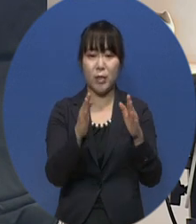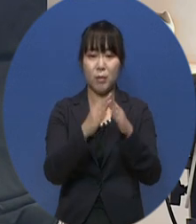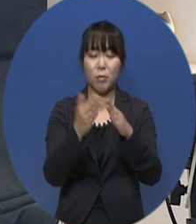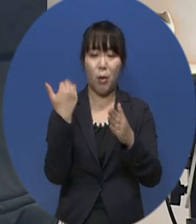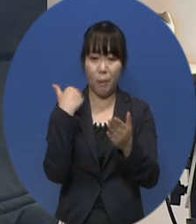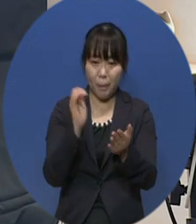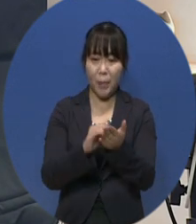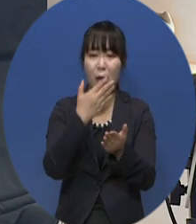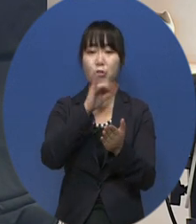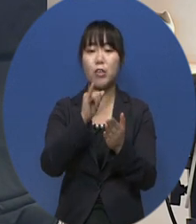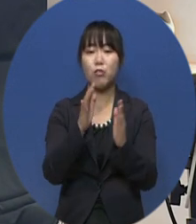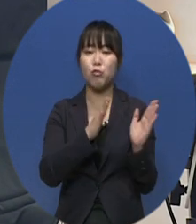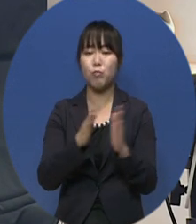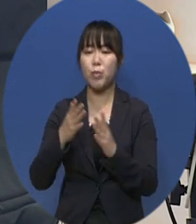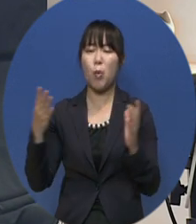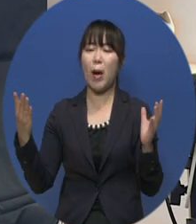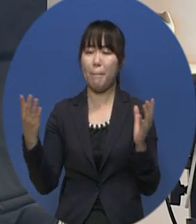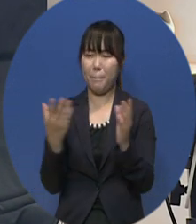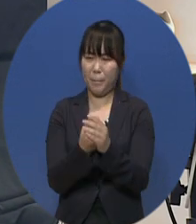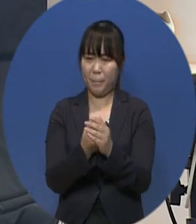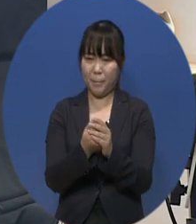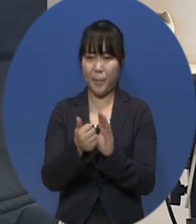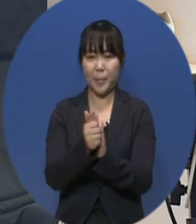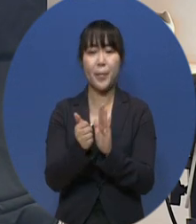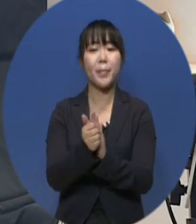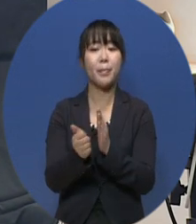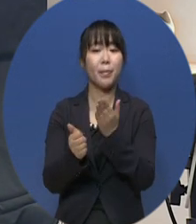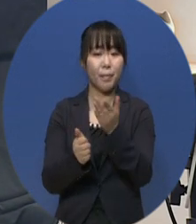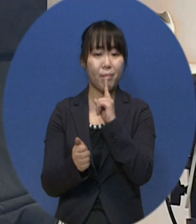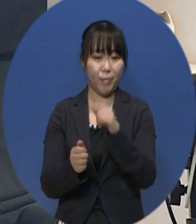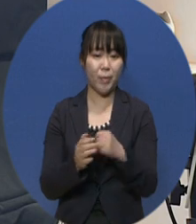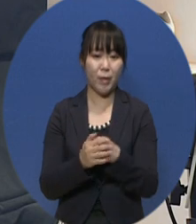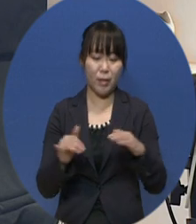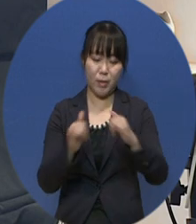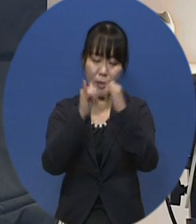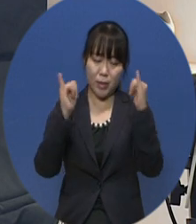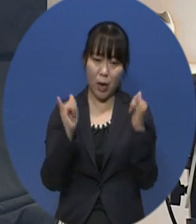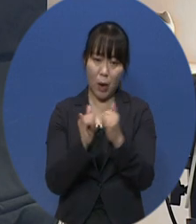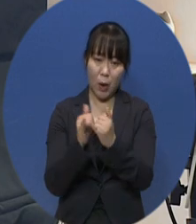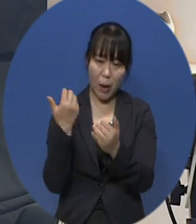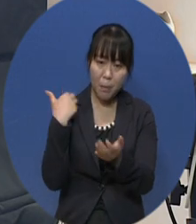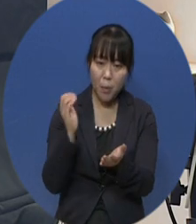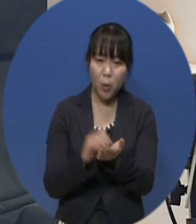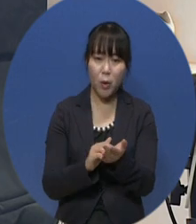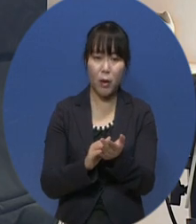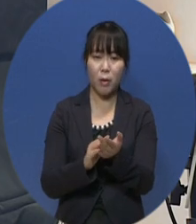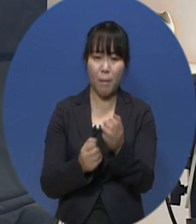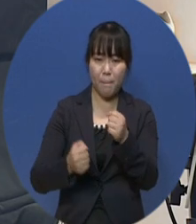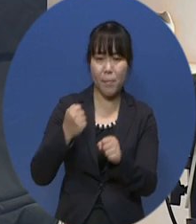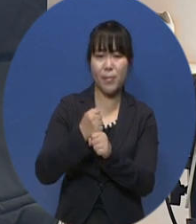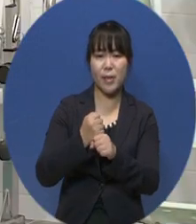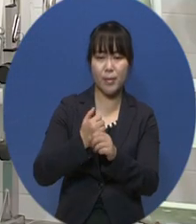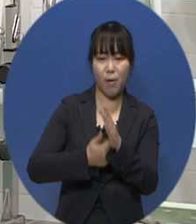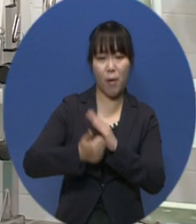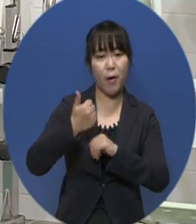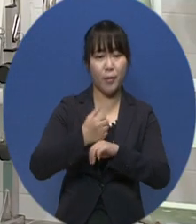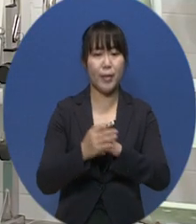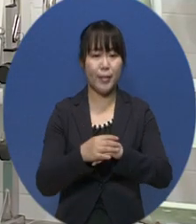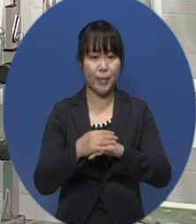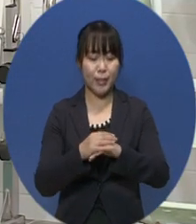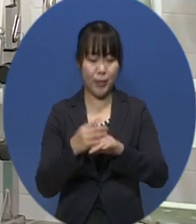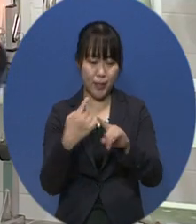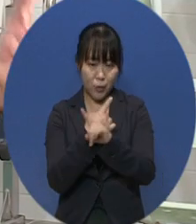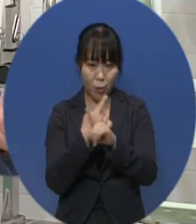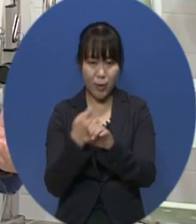수 있는 준비를 완벽하게 시켜주는 겁니다. 아. 네, 그리고 사회 복귀를 성공적으로 할 수 있게 시켜주는 네. 거죠. 그 치료하고 재활을 하면서